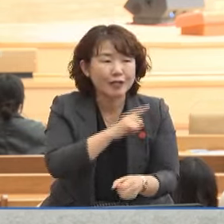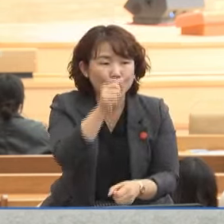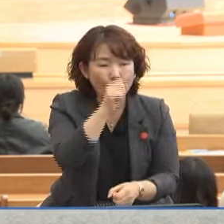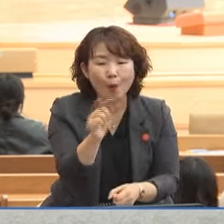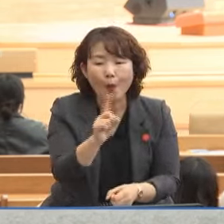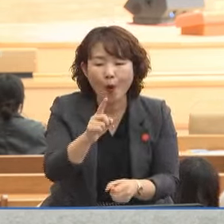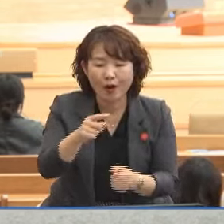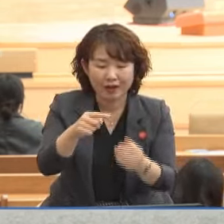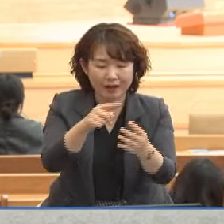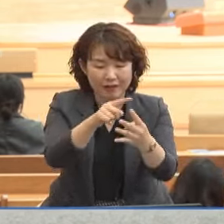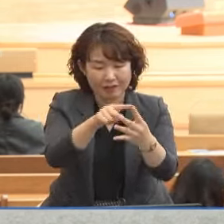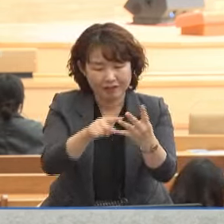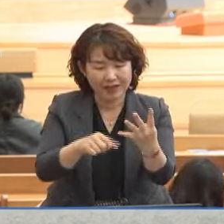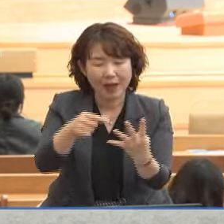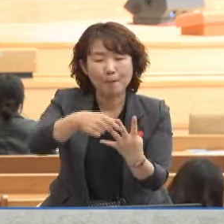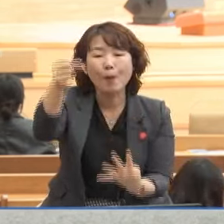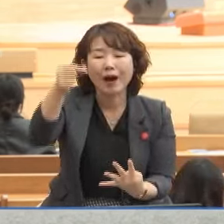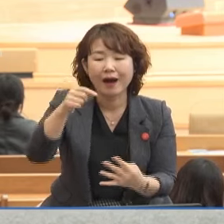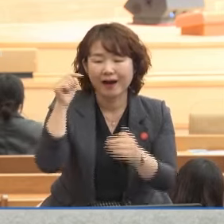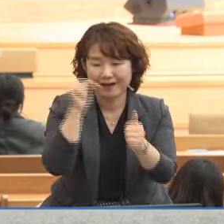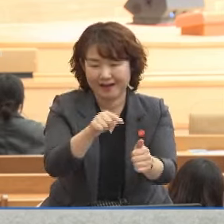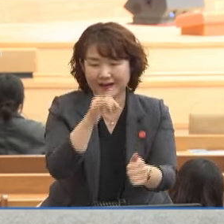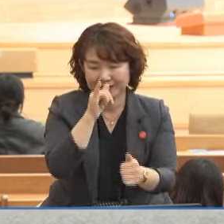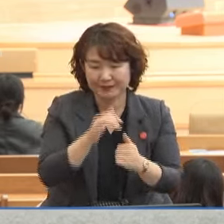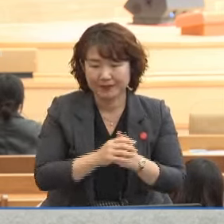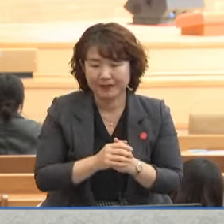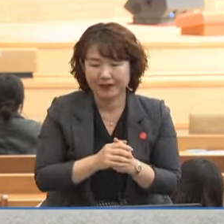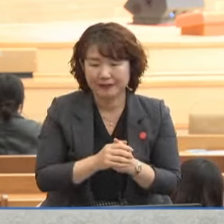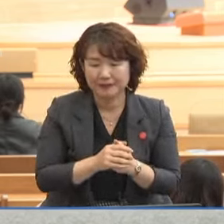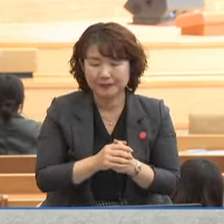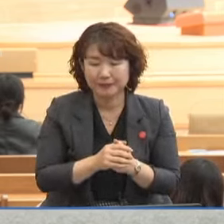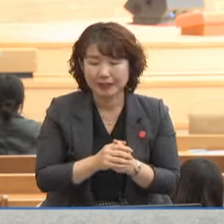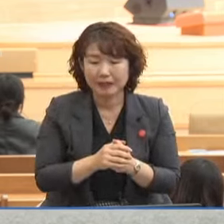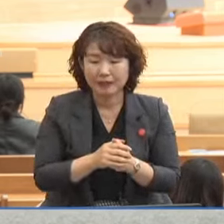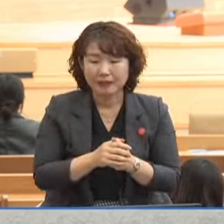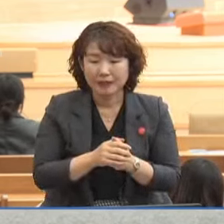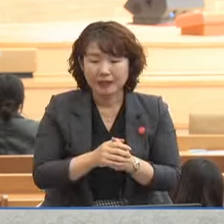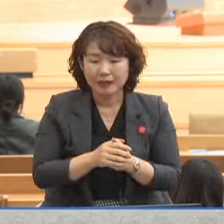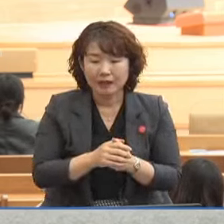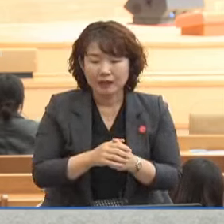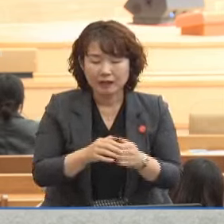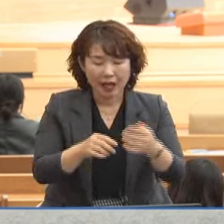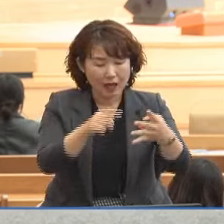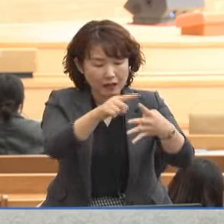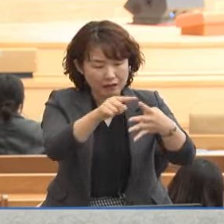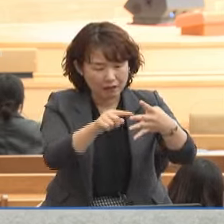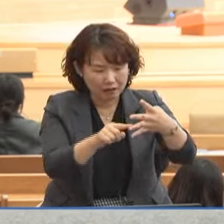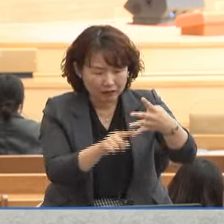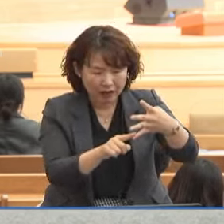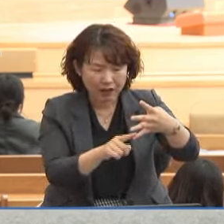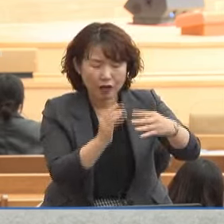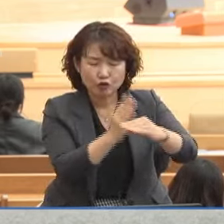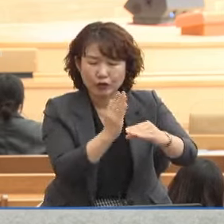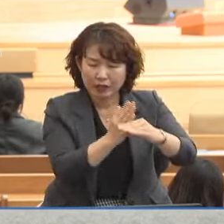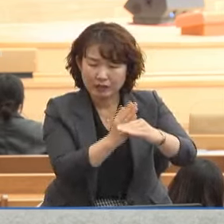선다형으로 쭉 나왔어요? 나왔어요? 사지 선다형 가운데 하나도